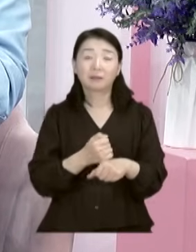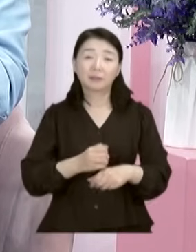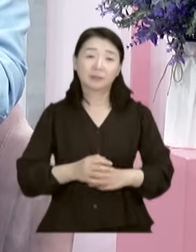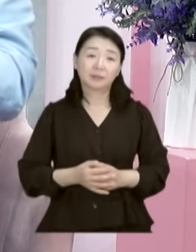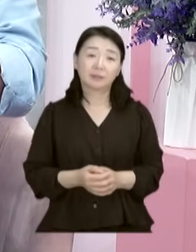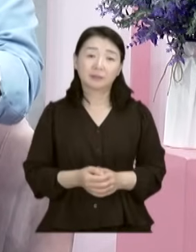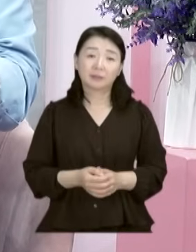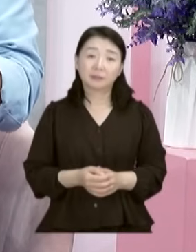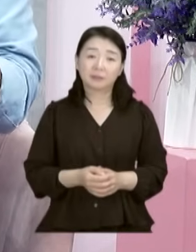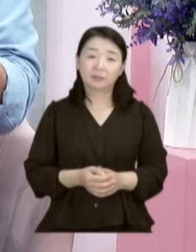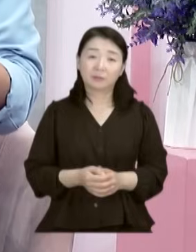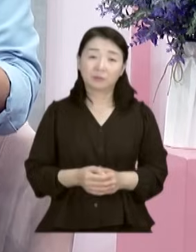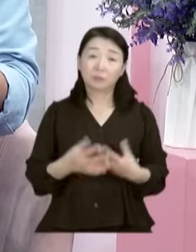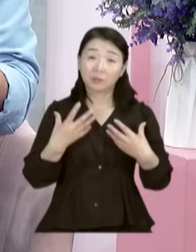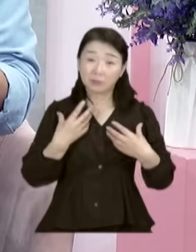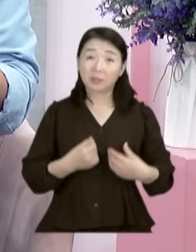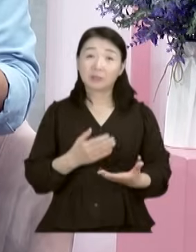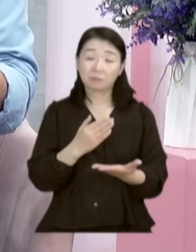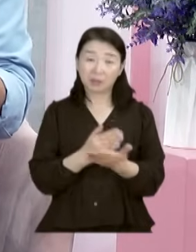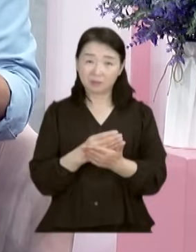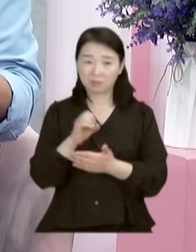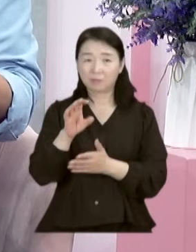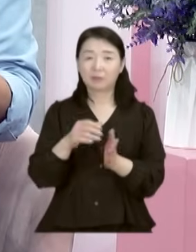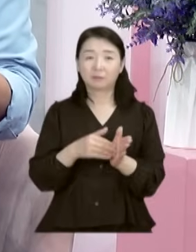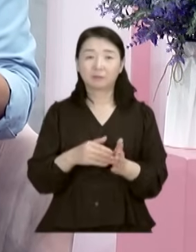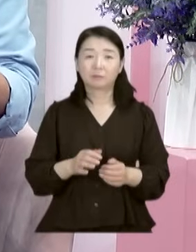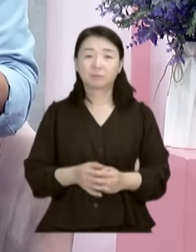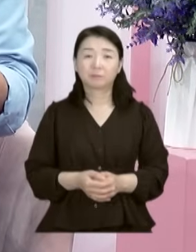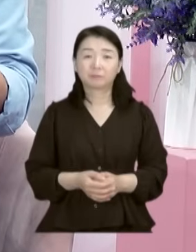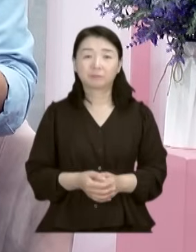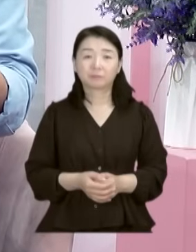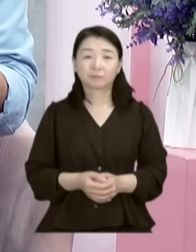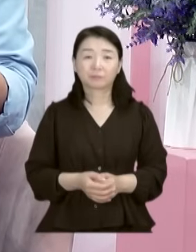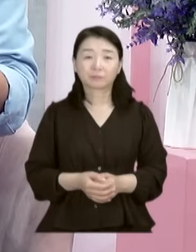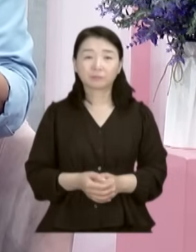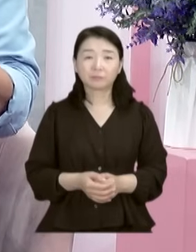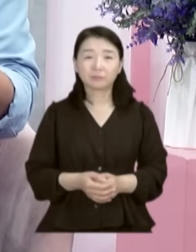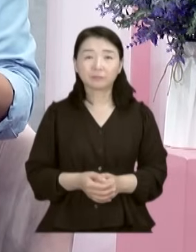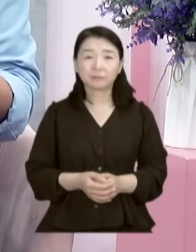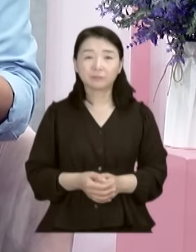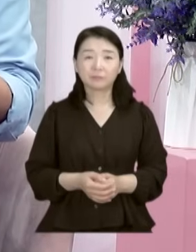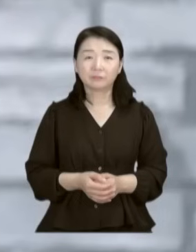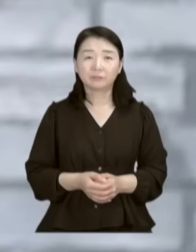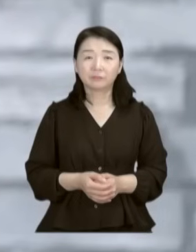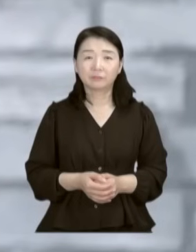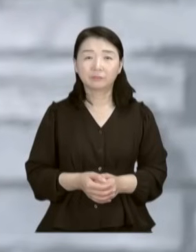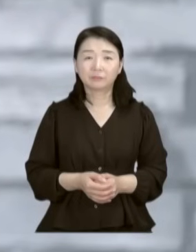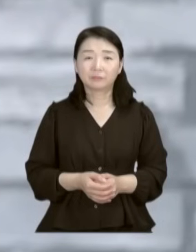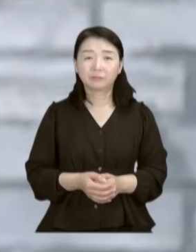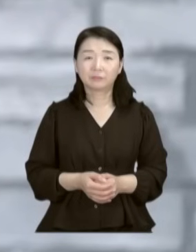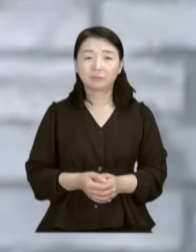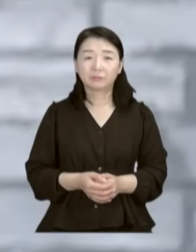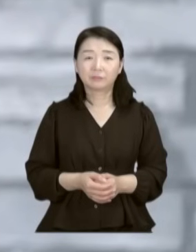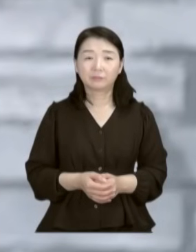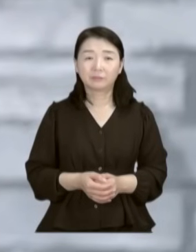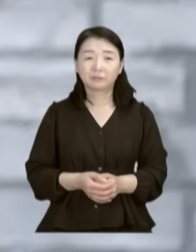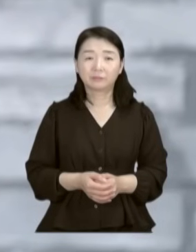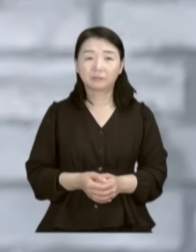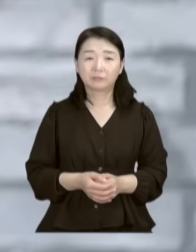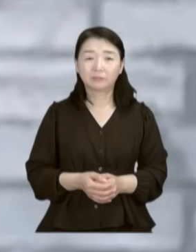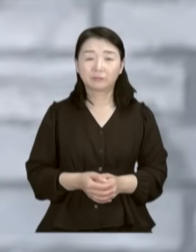꼭 기억해야 될테니까 꼭 너무 좌절하지 말자 너무 수술하게 되더라도 좌절하지 말자 그리고 이제